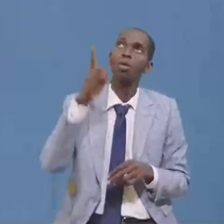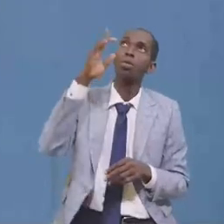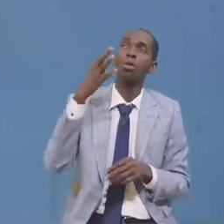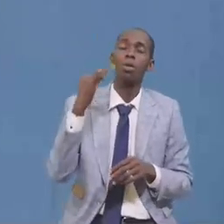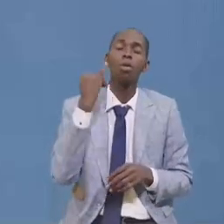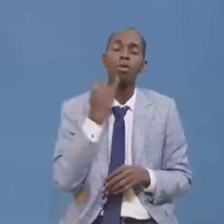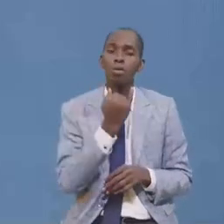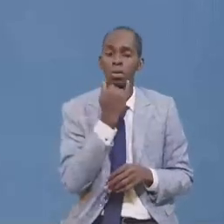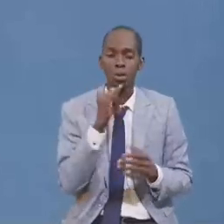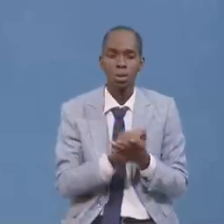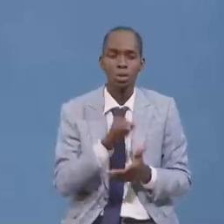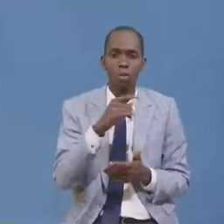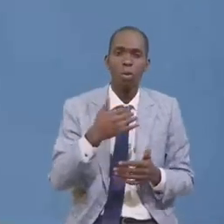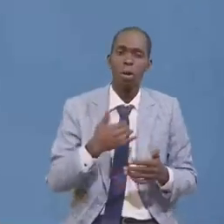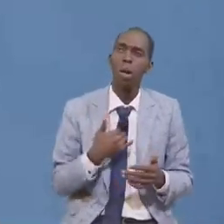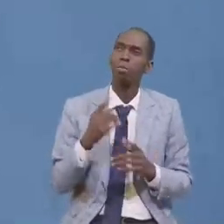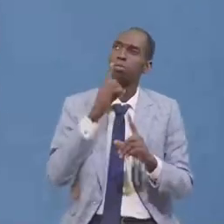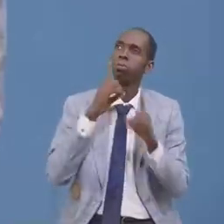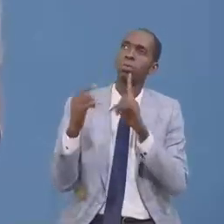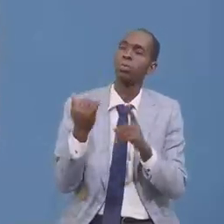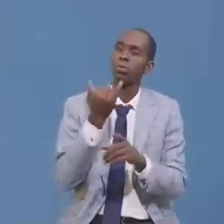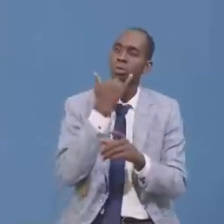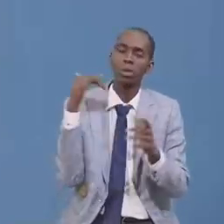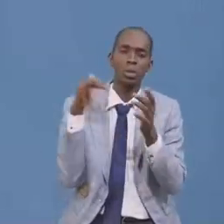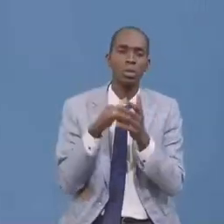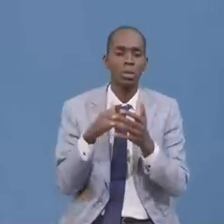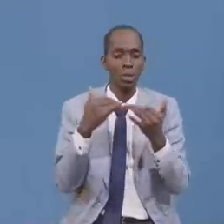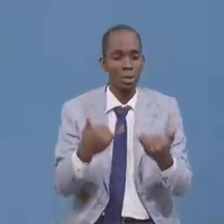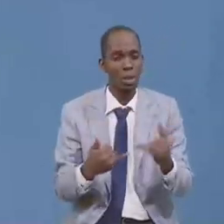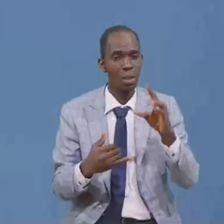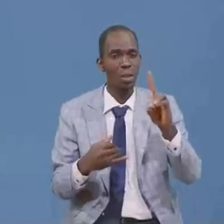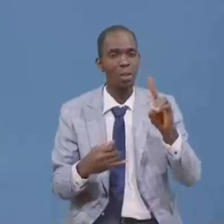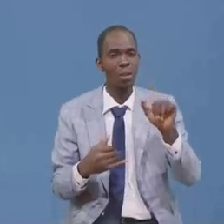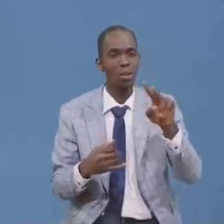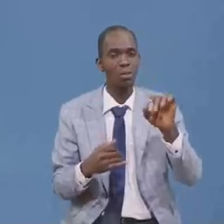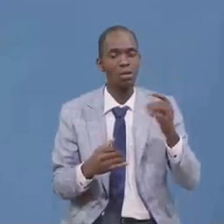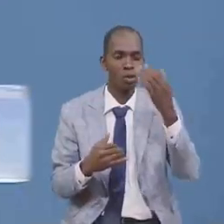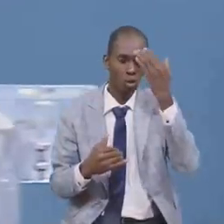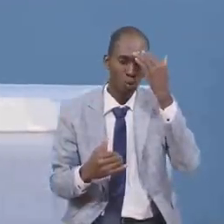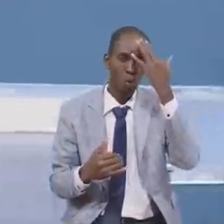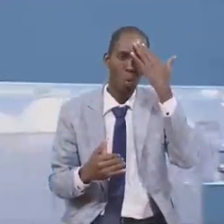Maintenant il dit, je viens contre toi au nom de l'Éternel, le Dieu d'Israël que tu as incité. Maintenant il sait pourquoi.